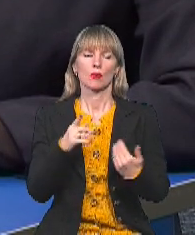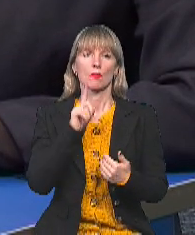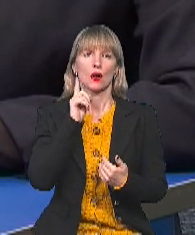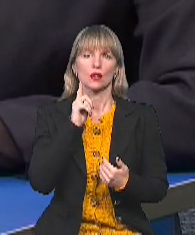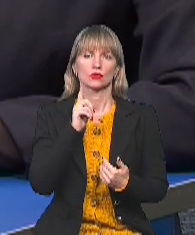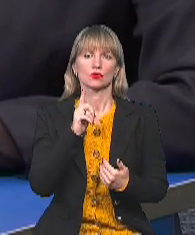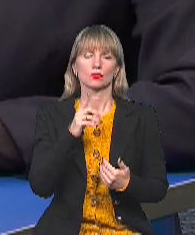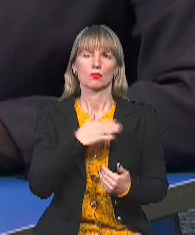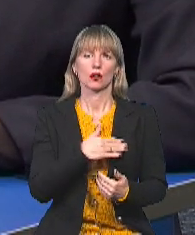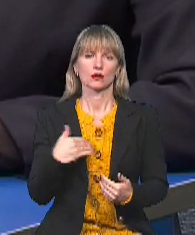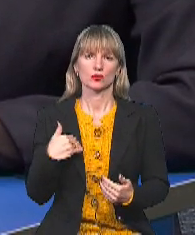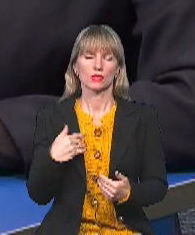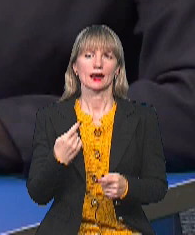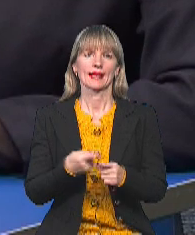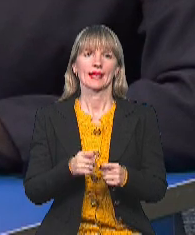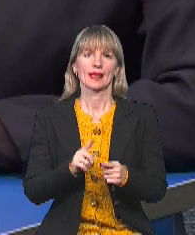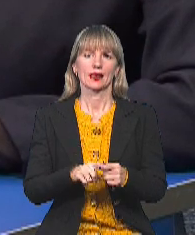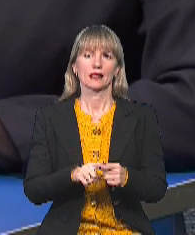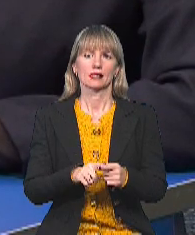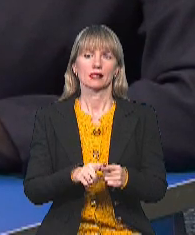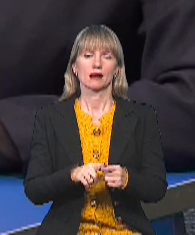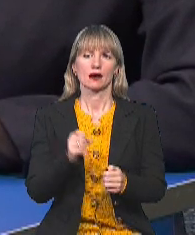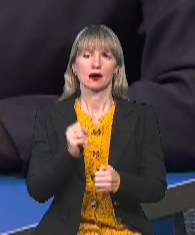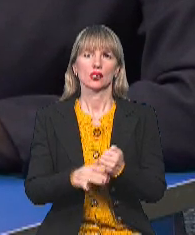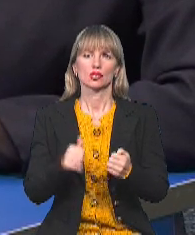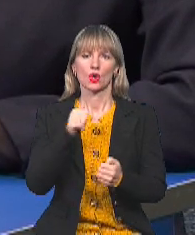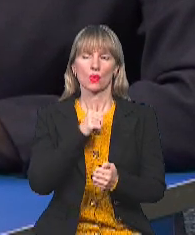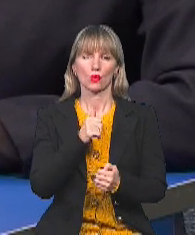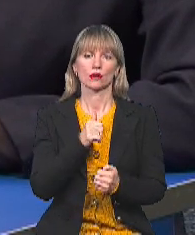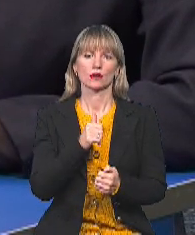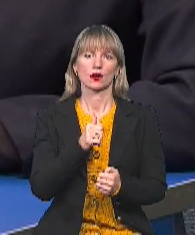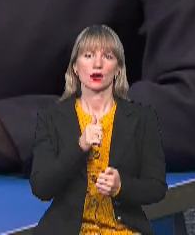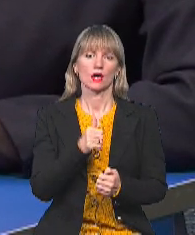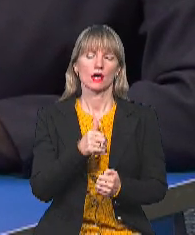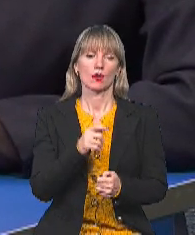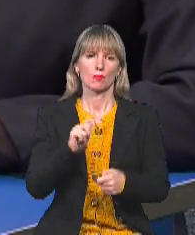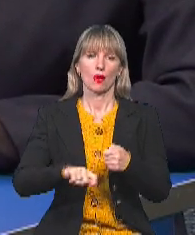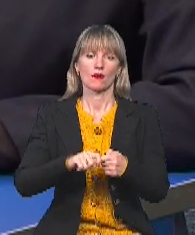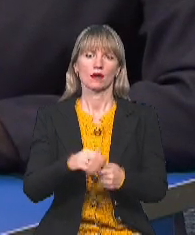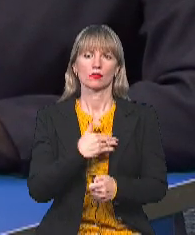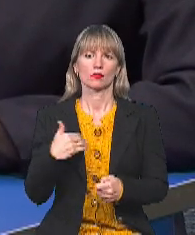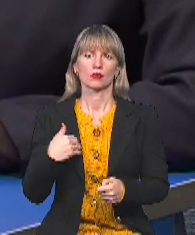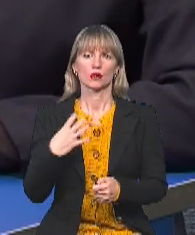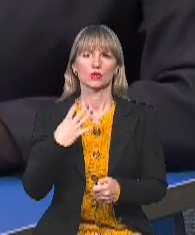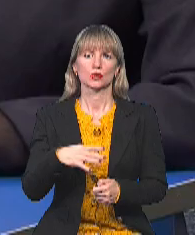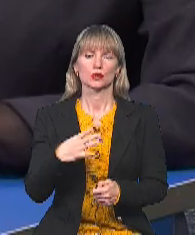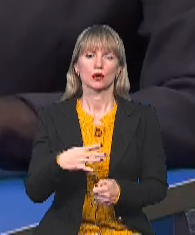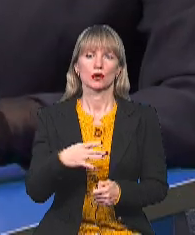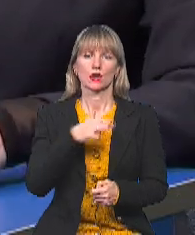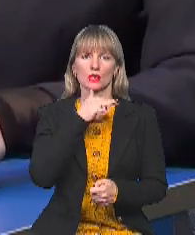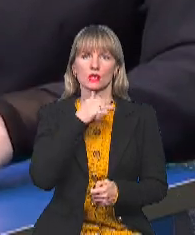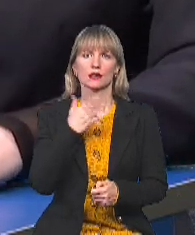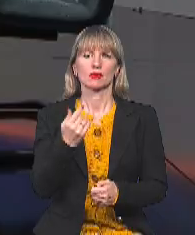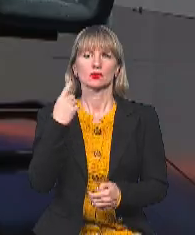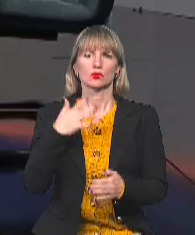железы, например, это маммография ежегодная, начиная с 40, ну, по різним рекомендаціям 40-45 років. Я вас зрозуміла,